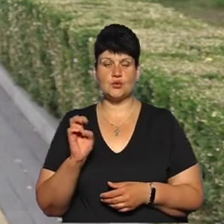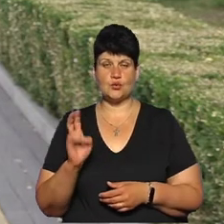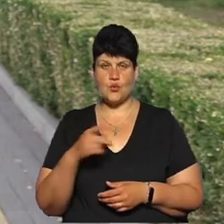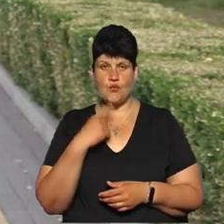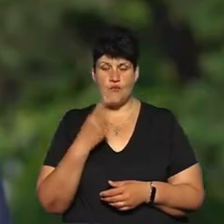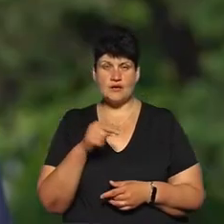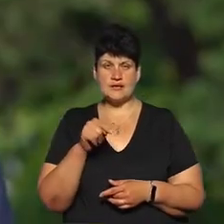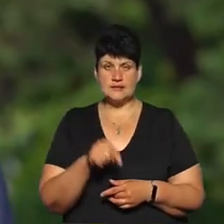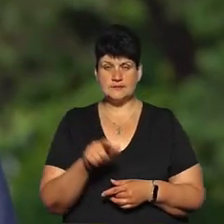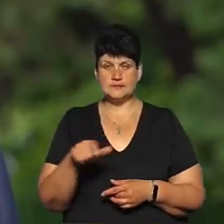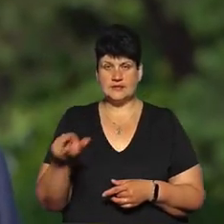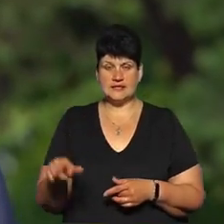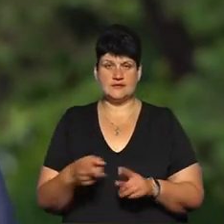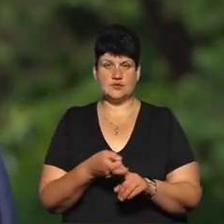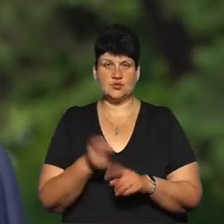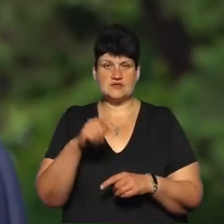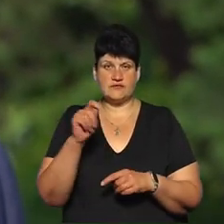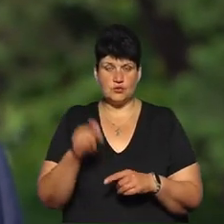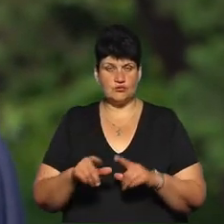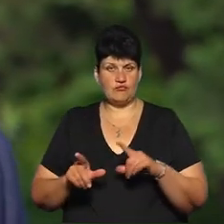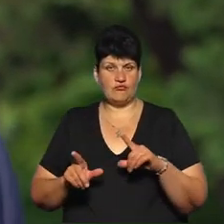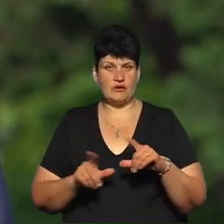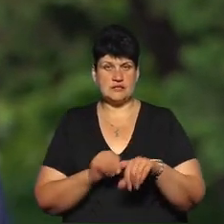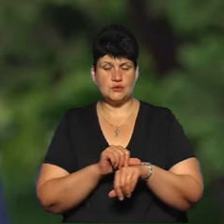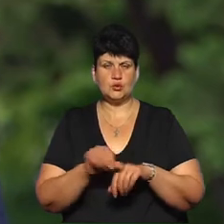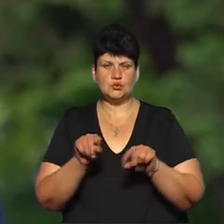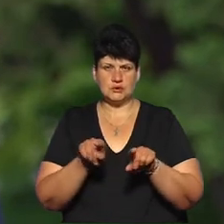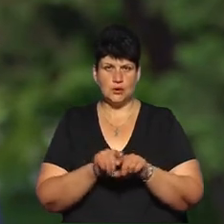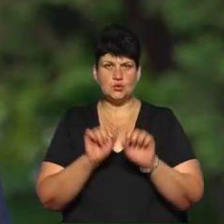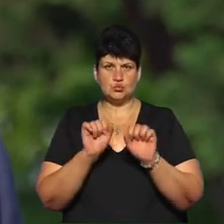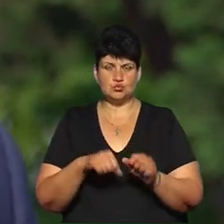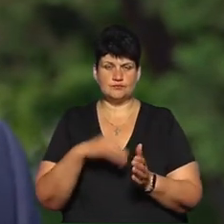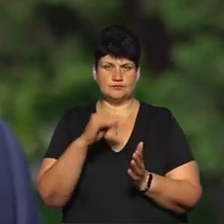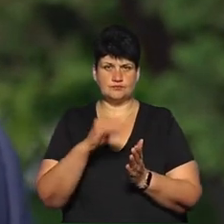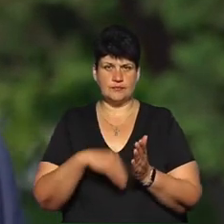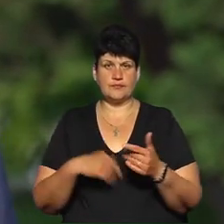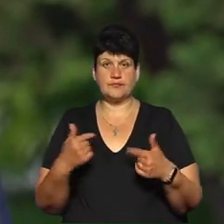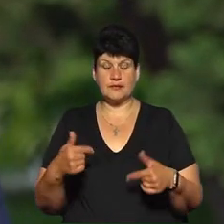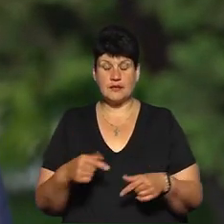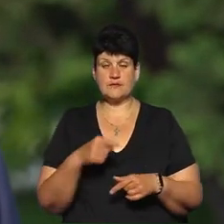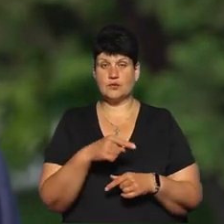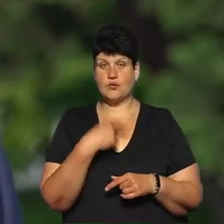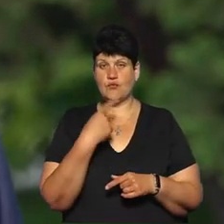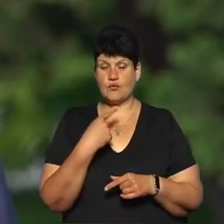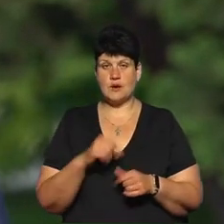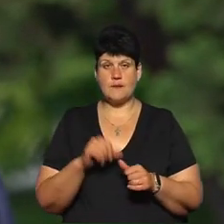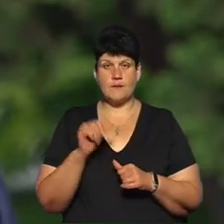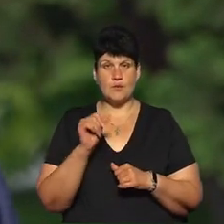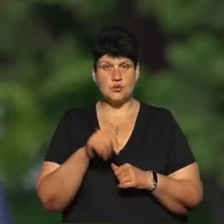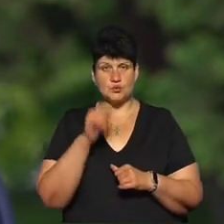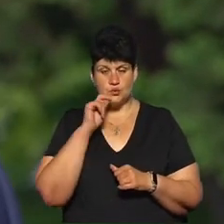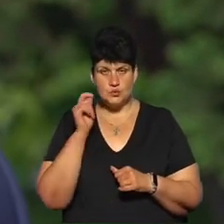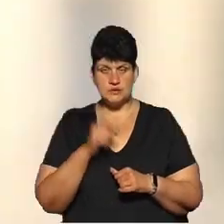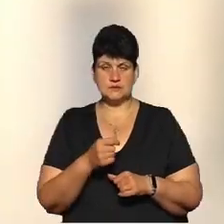які через війну виїхали за кордон, також зможуть скласти іспит. За його словами, за межами України зголосилися